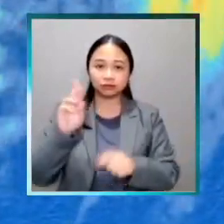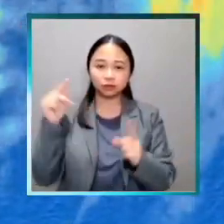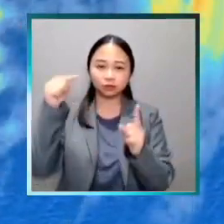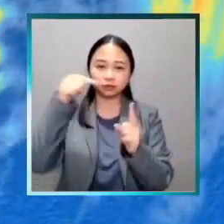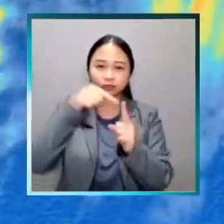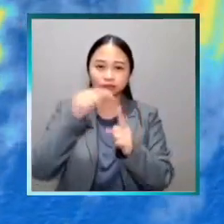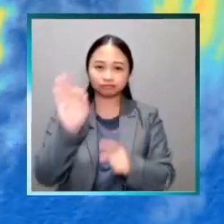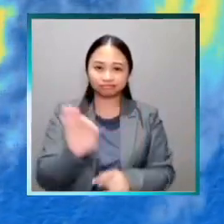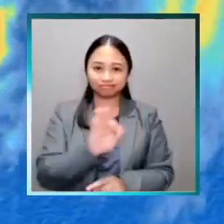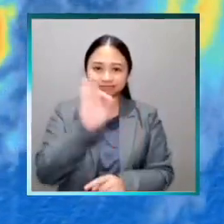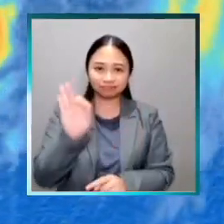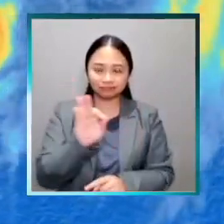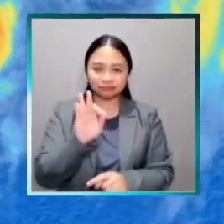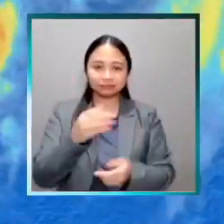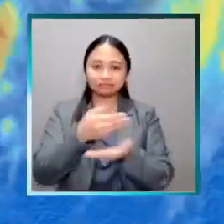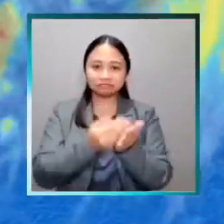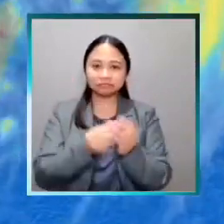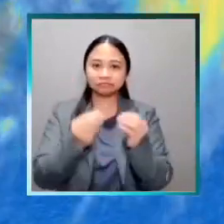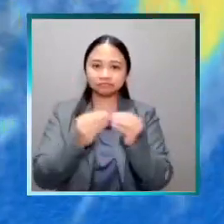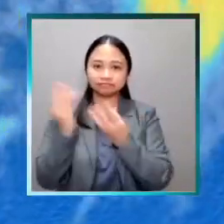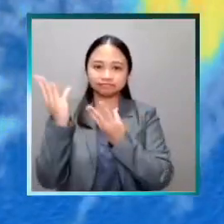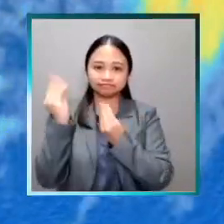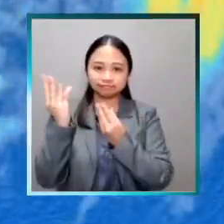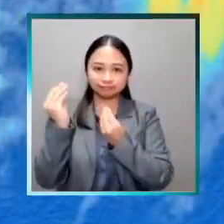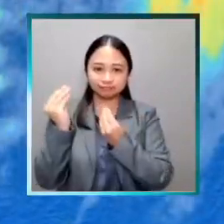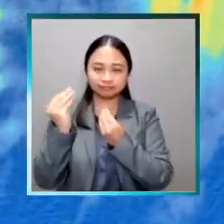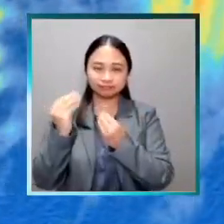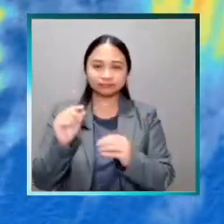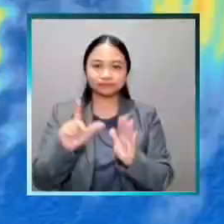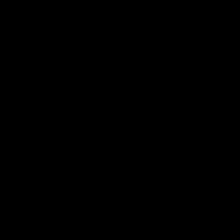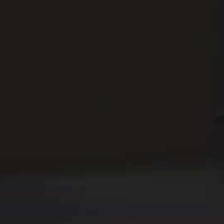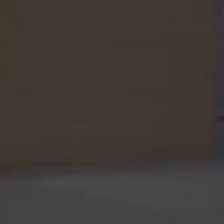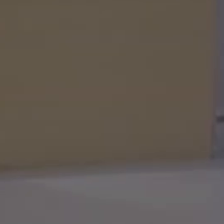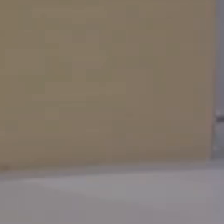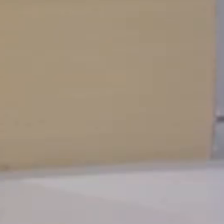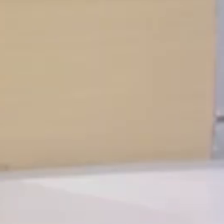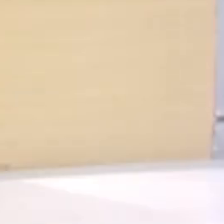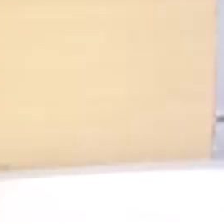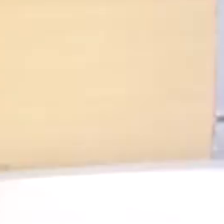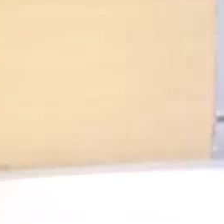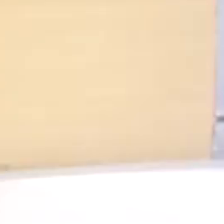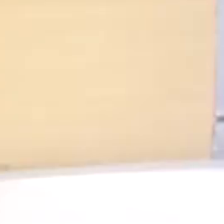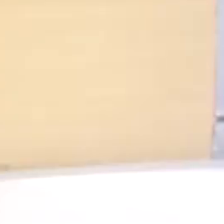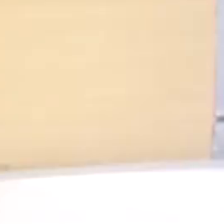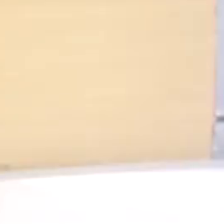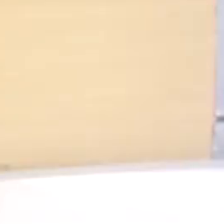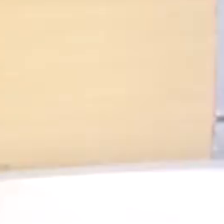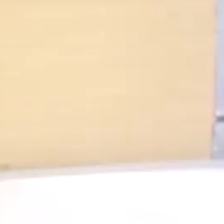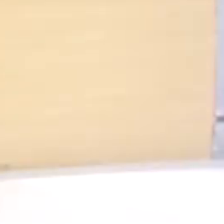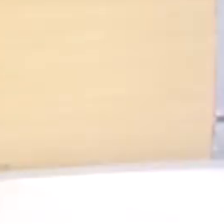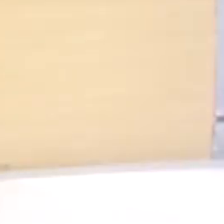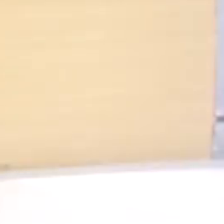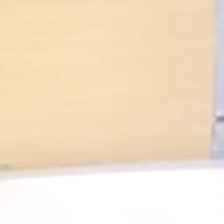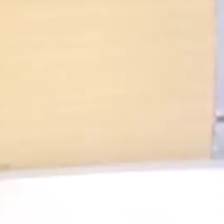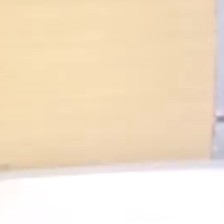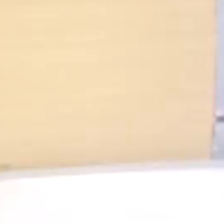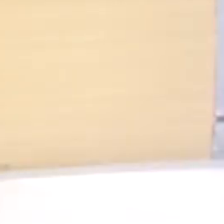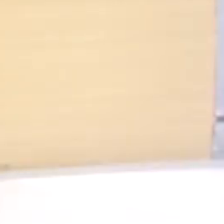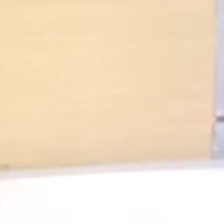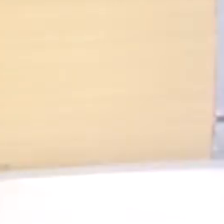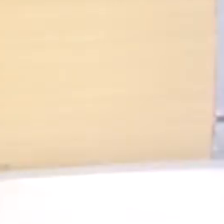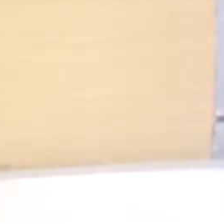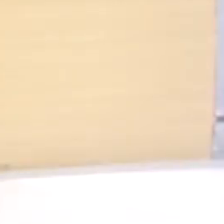pang impormasyon tungkol sa bagyo, abangan maya-maya lang. Huwag magpahuli sa mga balitang dapat niyong